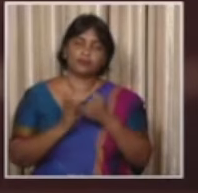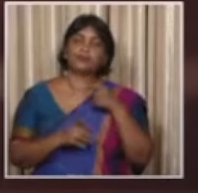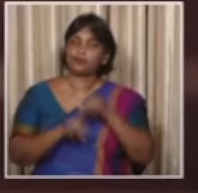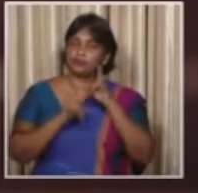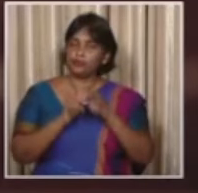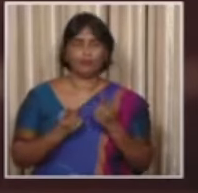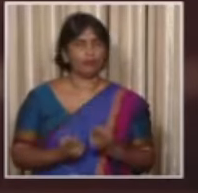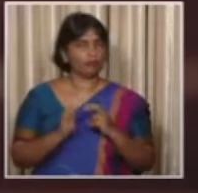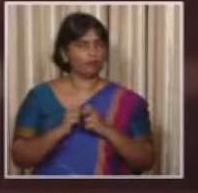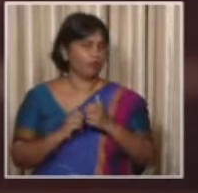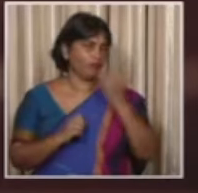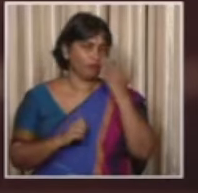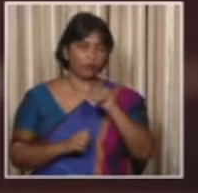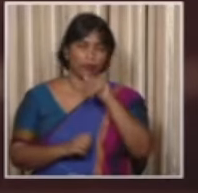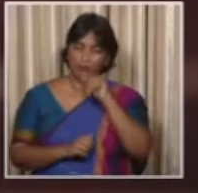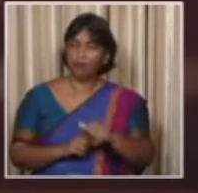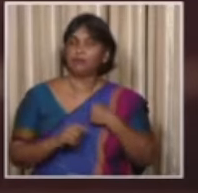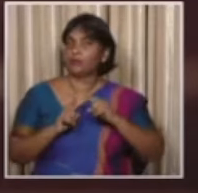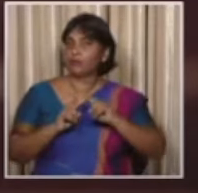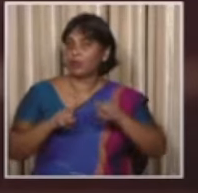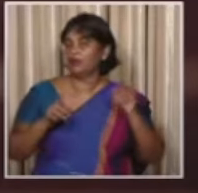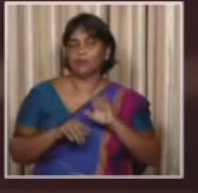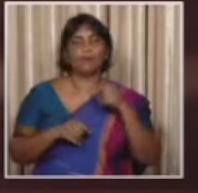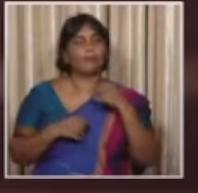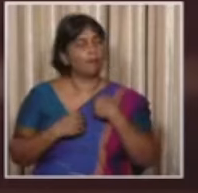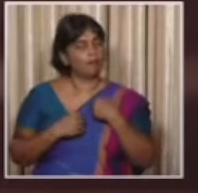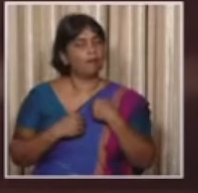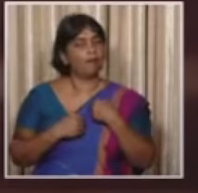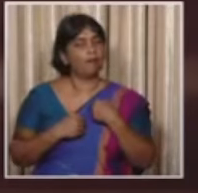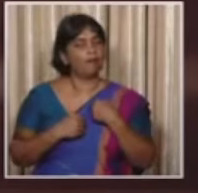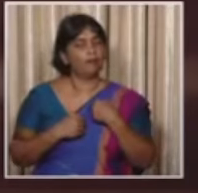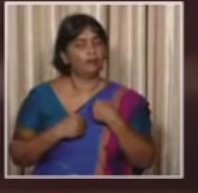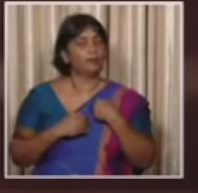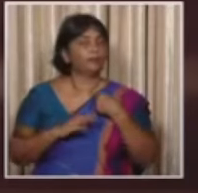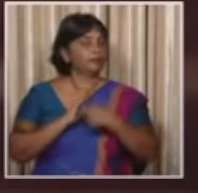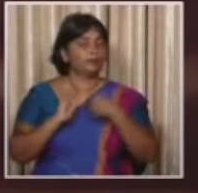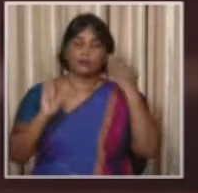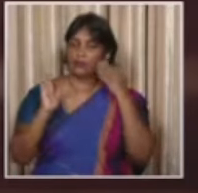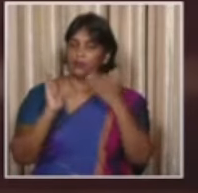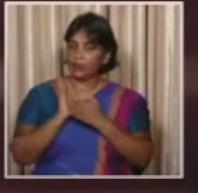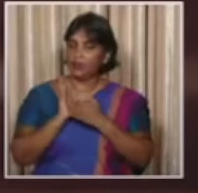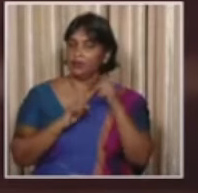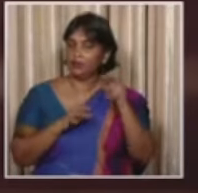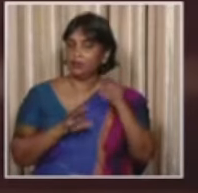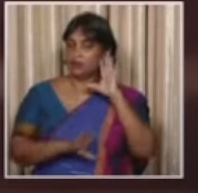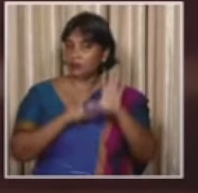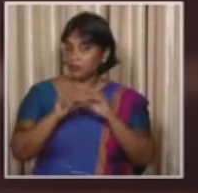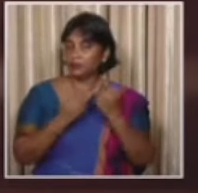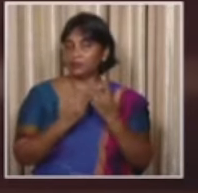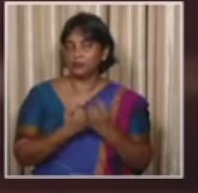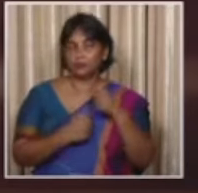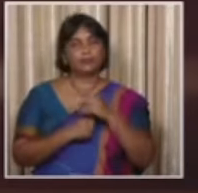මේවායි අඩුපාඩුකම් දකින්නේ ඇත්තටම වෙන එකක් නිසා නෙවෙයි. අපේ රට පිළිබඳව ඔවුන් ඒ දත්තයන්